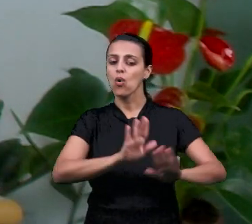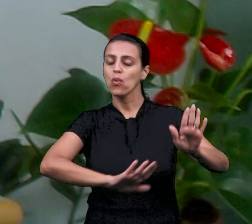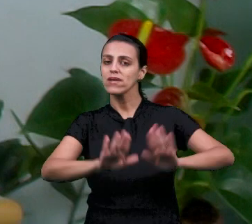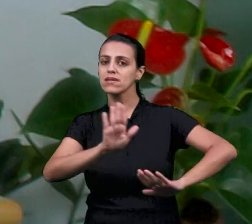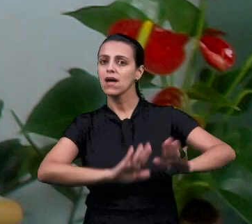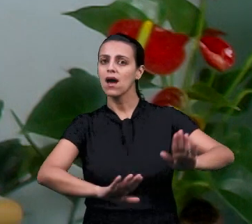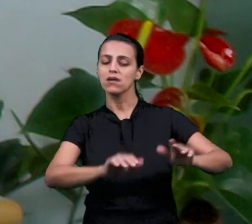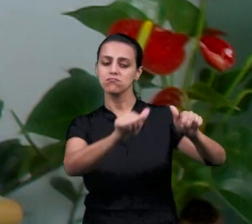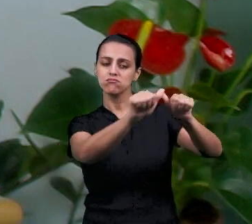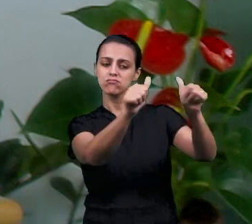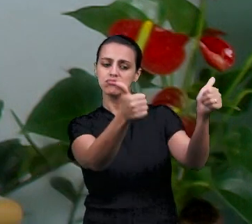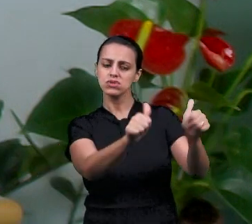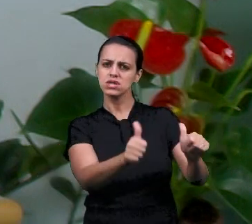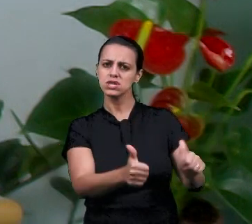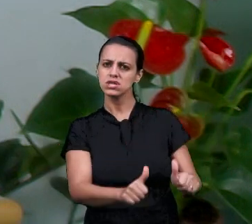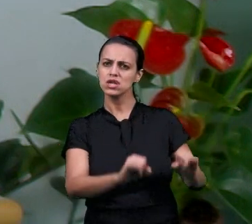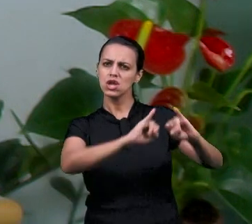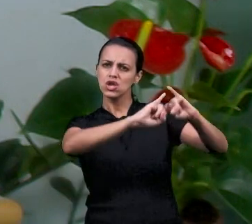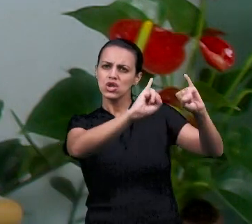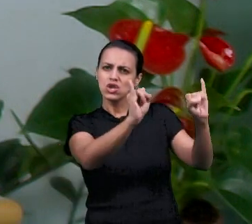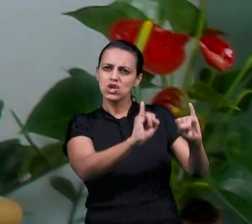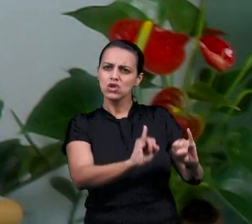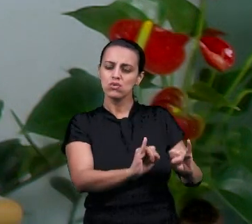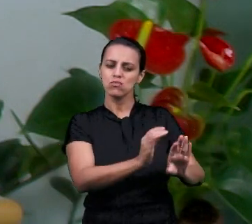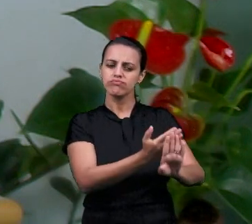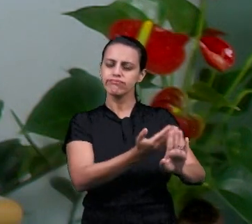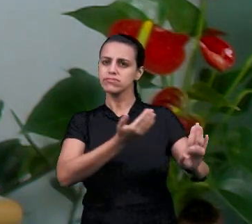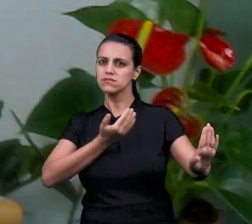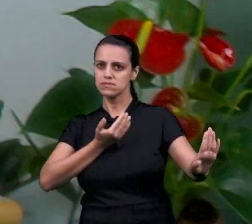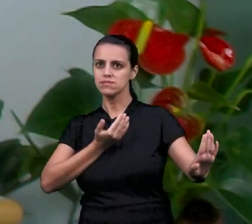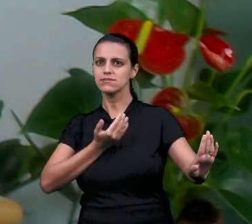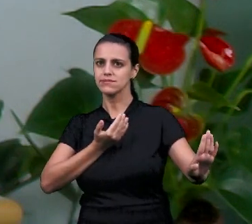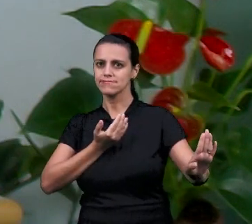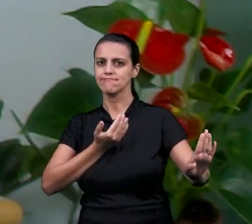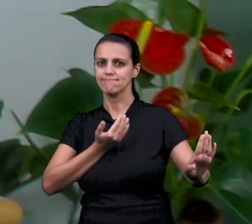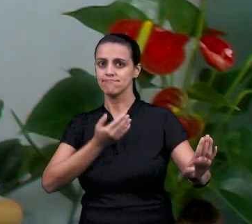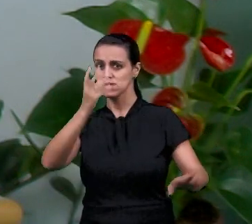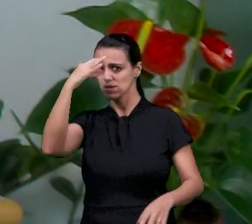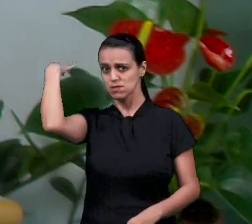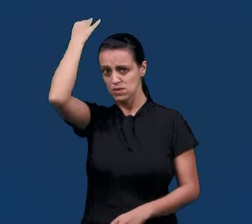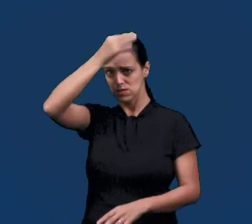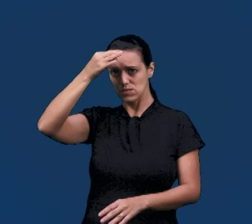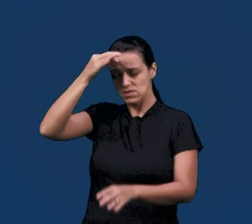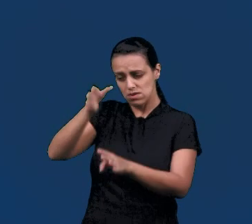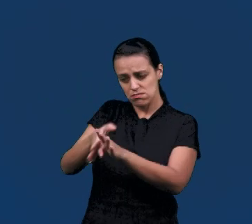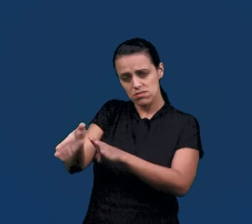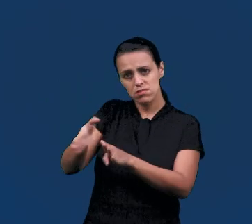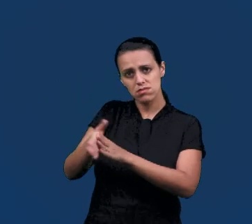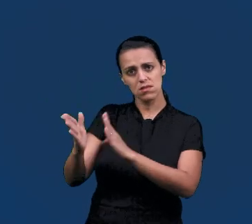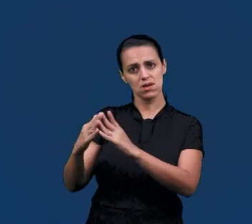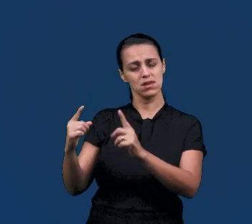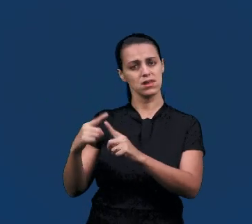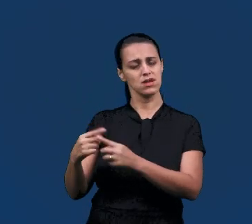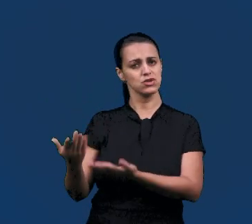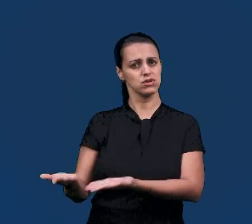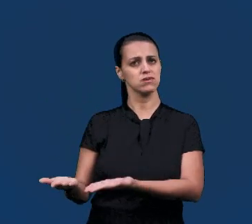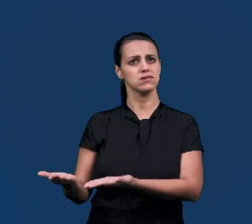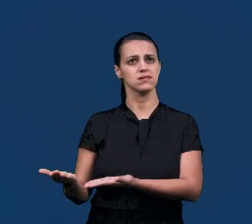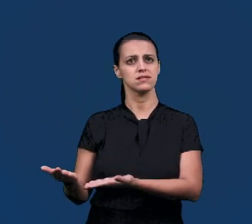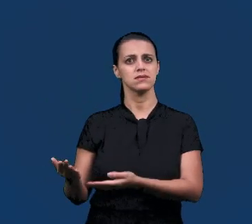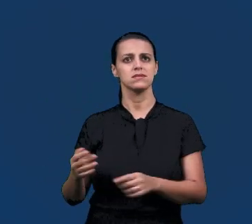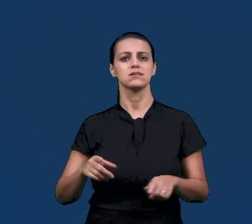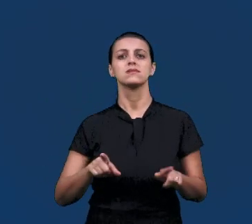la contamination des idoles avec la recommandation du Saint-Esprit. La deuxième chose, Actes 15 et 20.